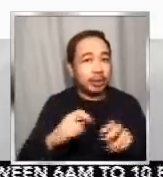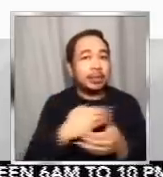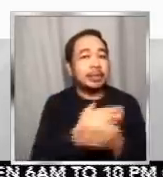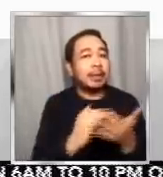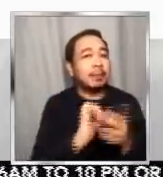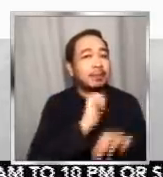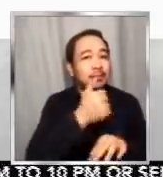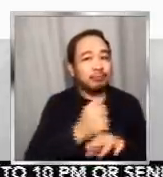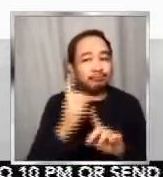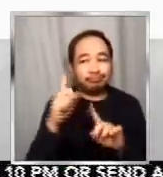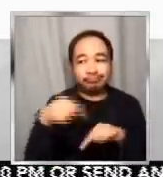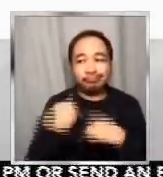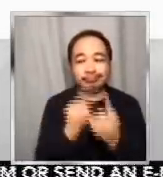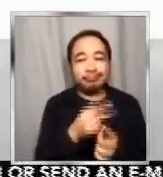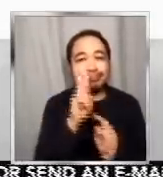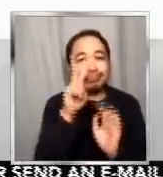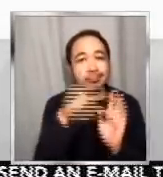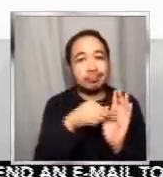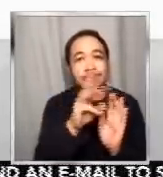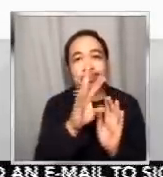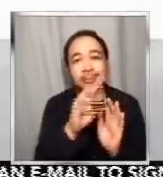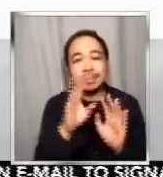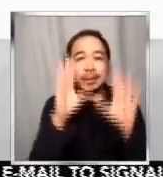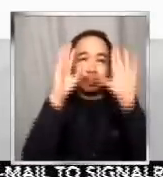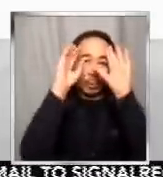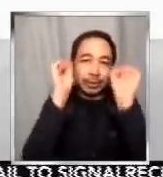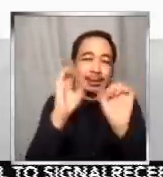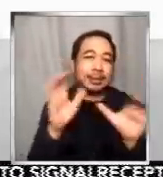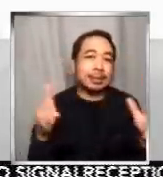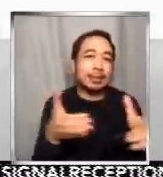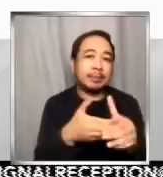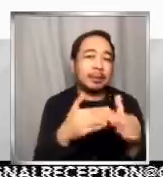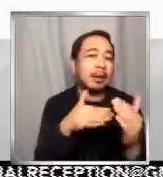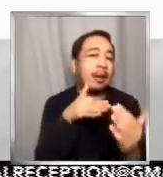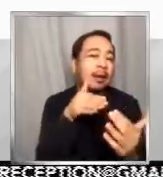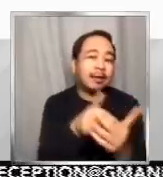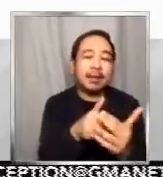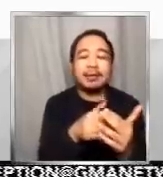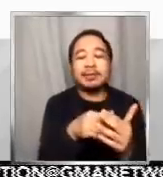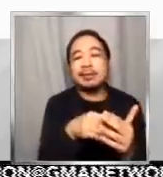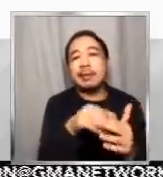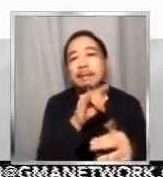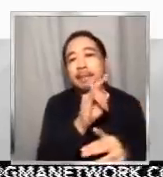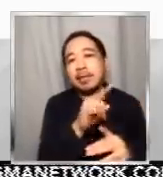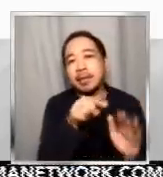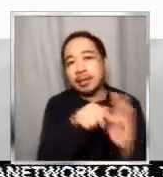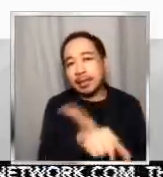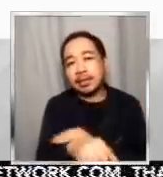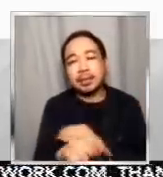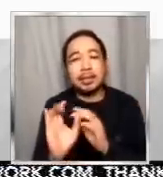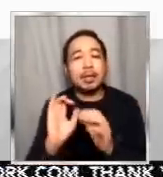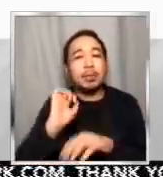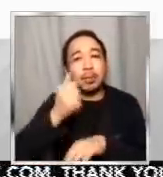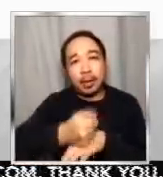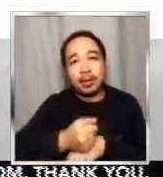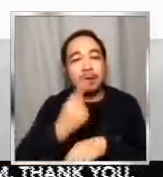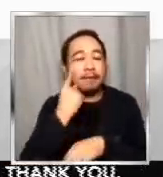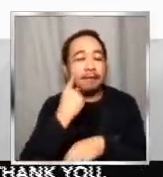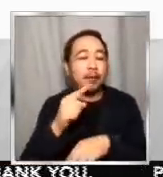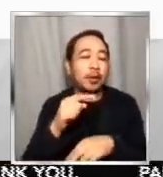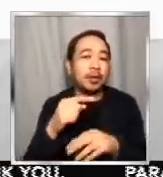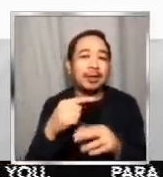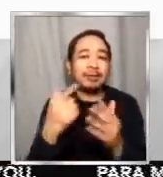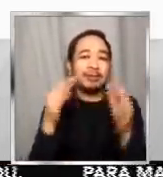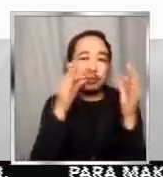noong 2016 ay ang Presidential Task Force Against Media Killings, Task Force Laban sa Ilegal na Droga, Bangon Marawi,